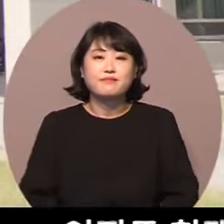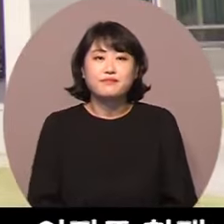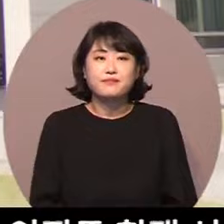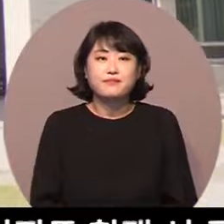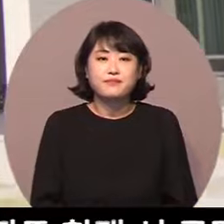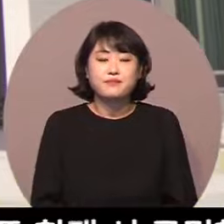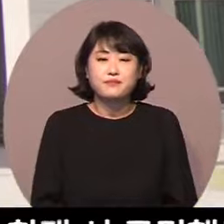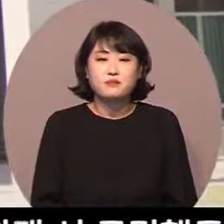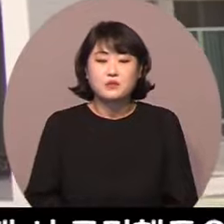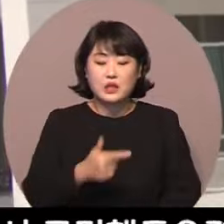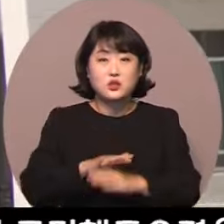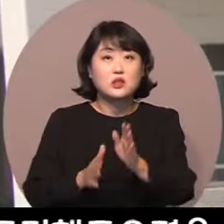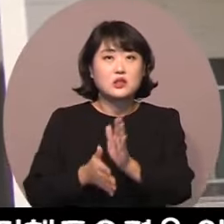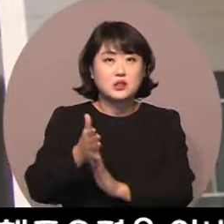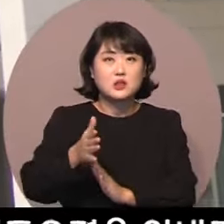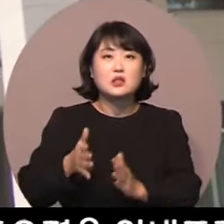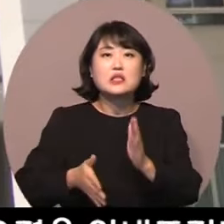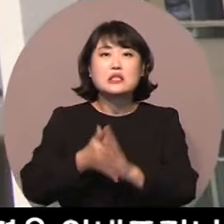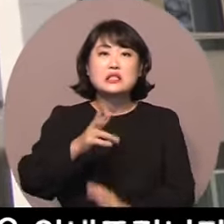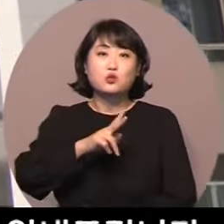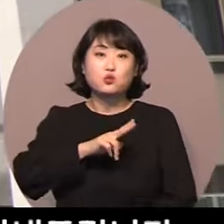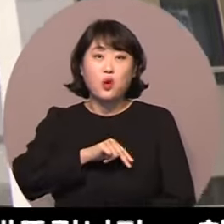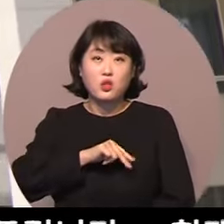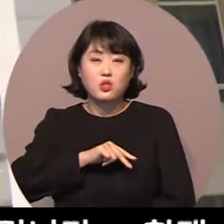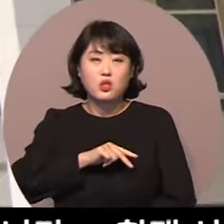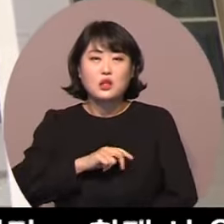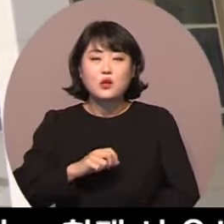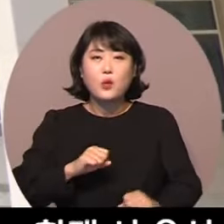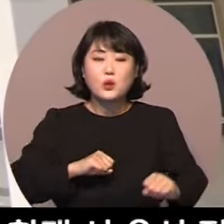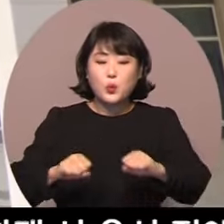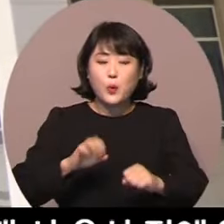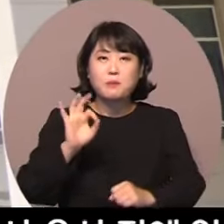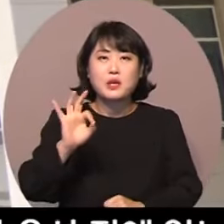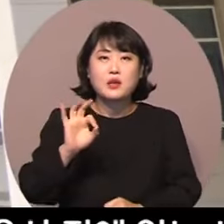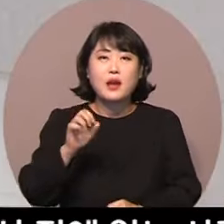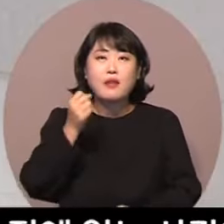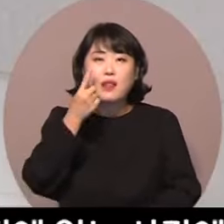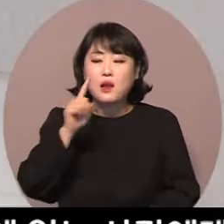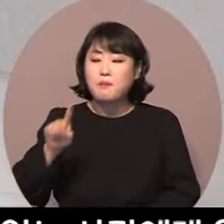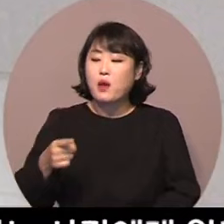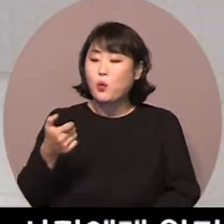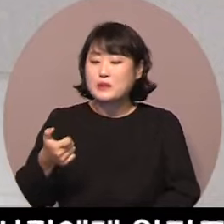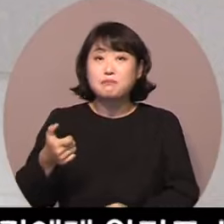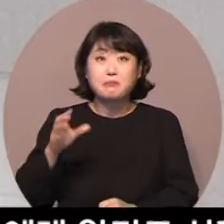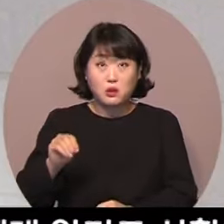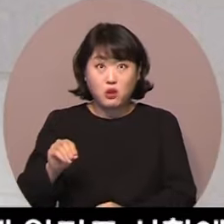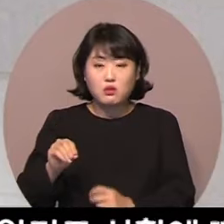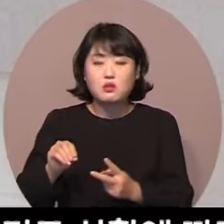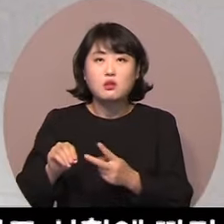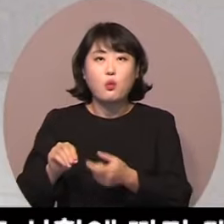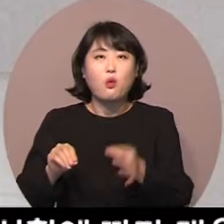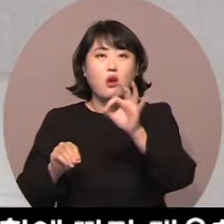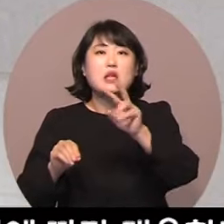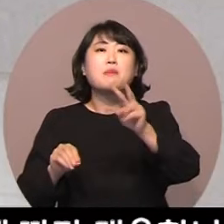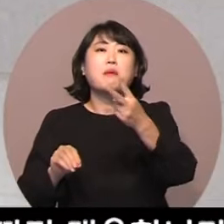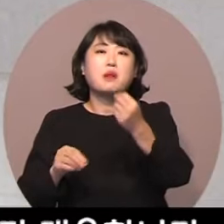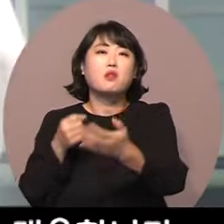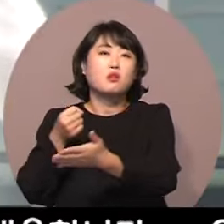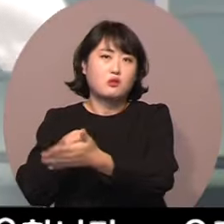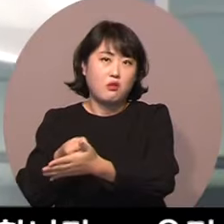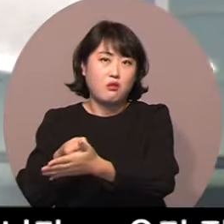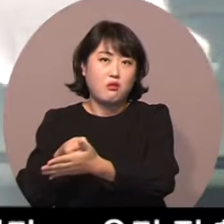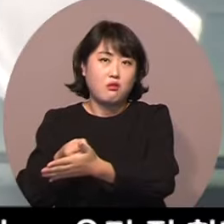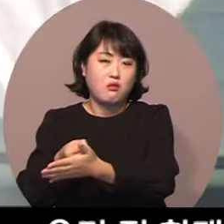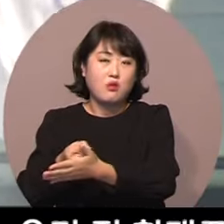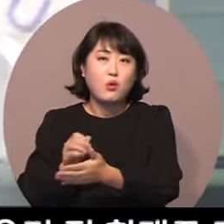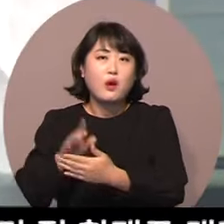기자입니다 대전시가 시의원들의 의정 활동비를 월 150만 원에서 00만 원으로 올리기로 하고